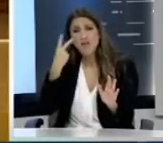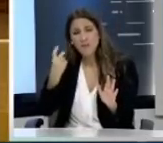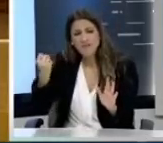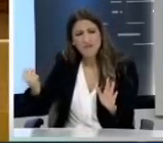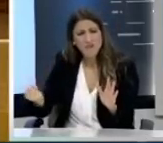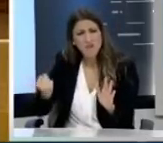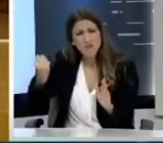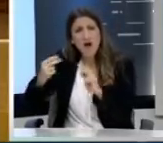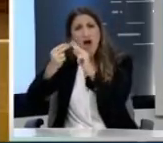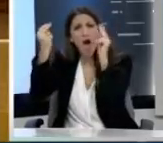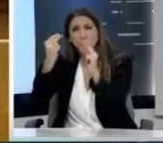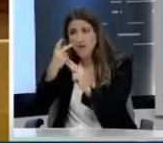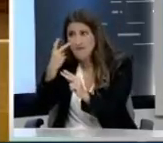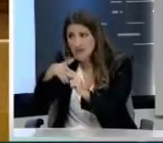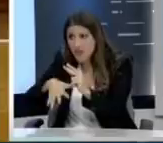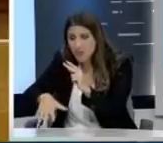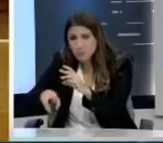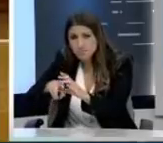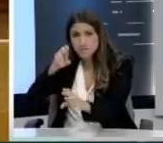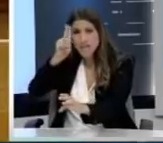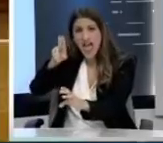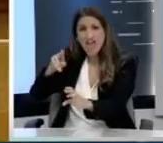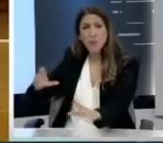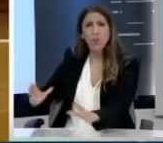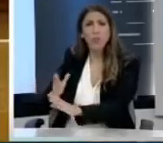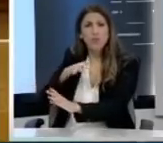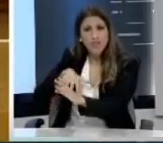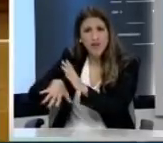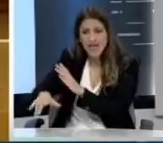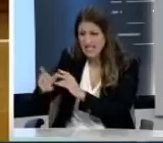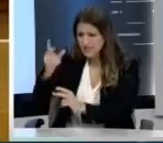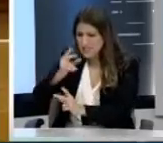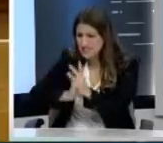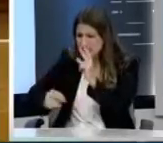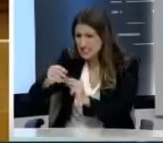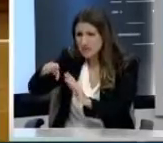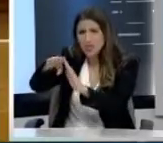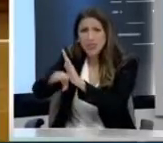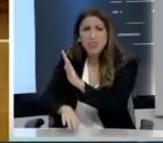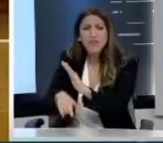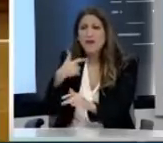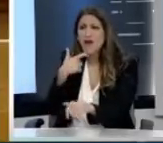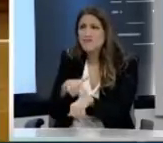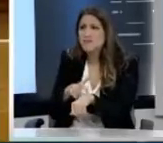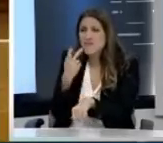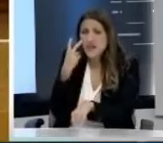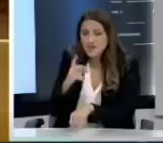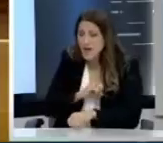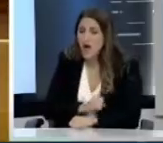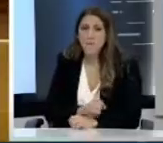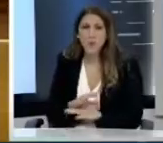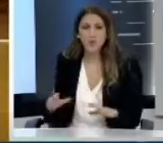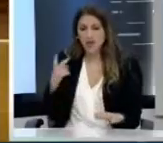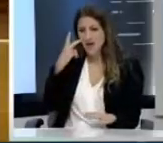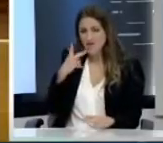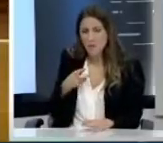καταστρέφεται με τον Brexit. Βλέπω μια χώρα που έχει κατεβεί το επίπεδο της συζήτησης που δεν θα το περίμενα ποτέ. Βλέπω μια χώρα που